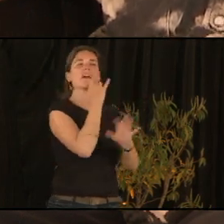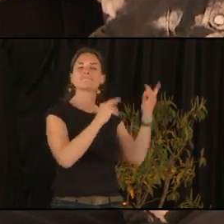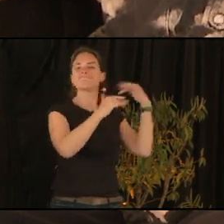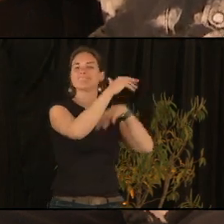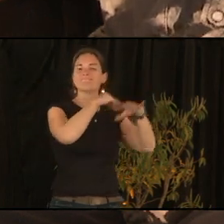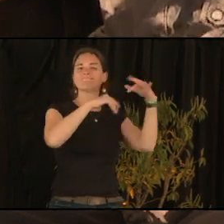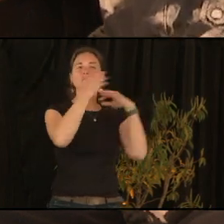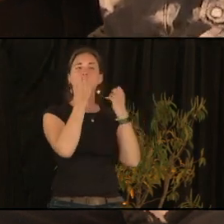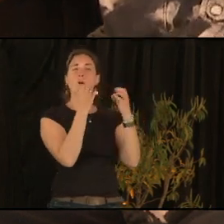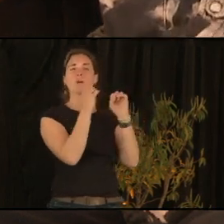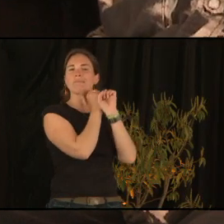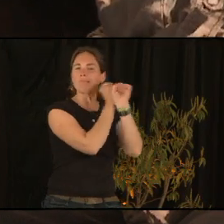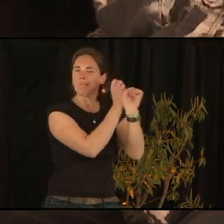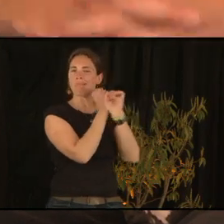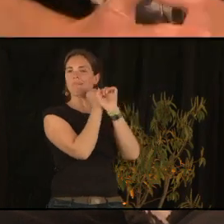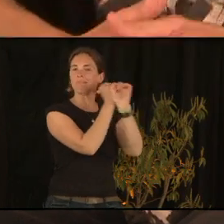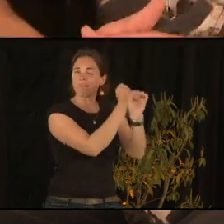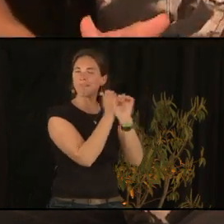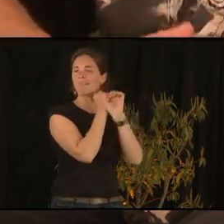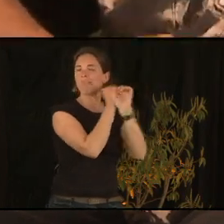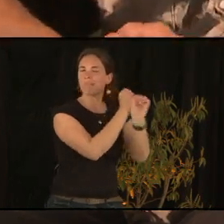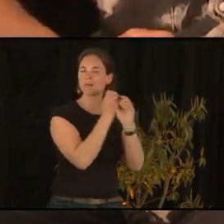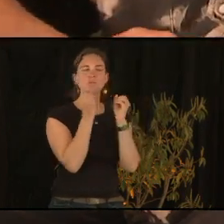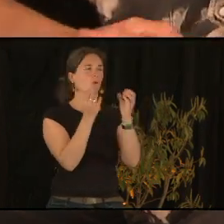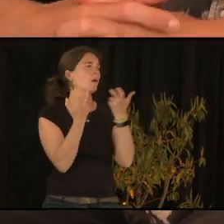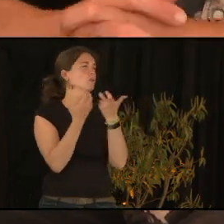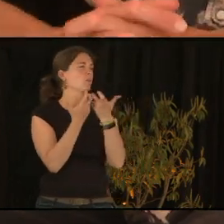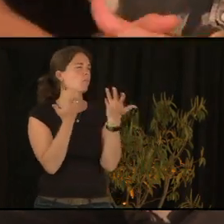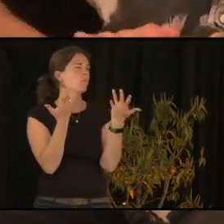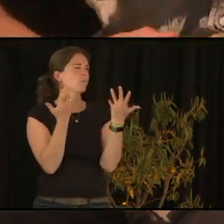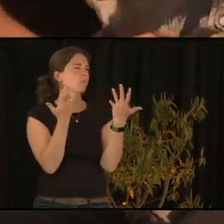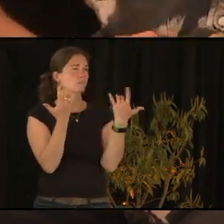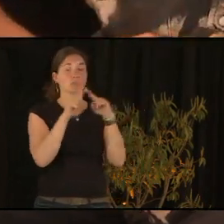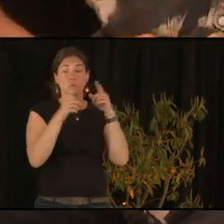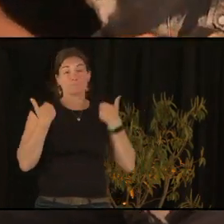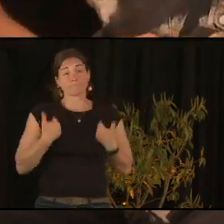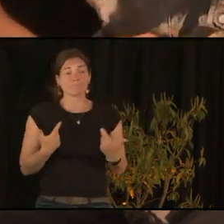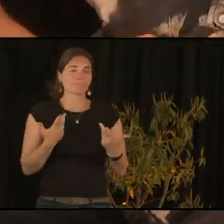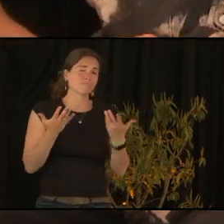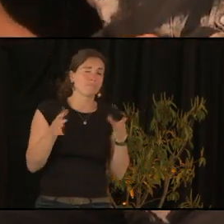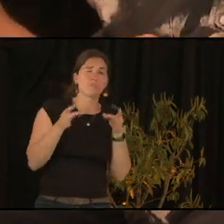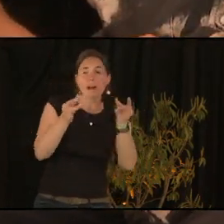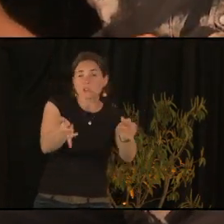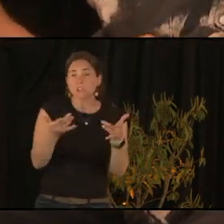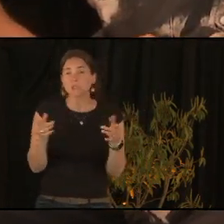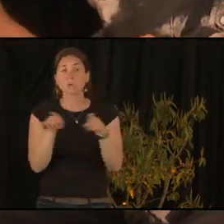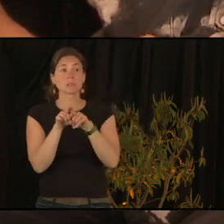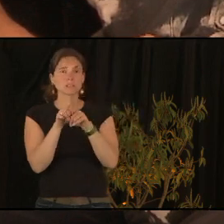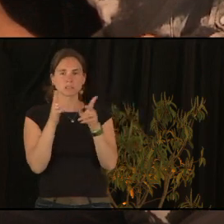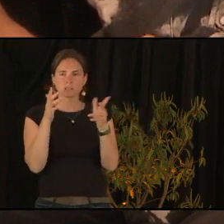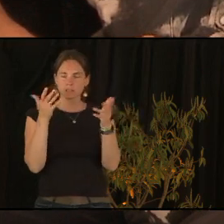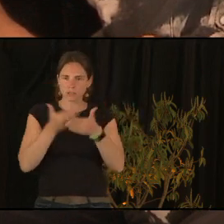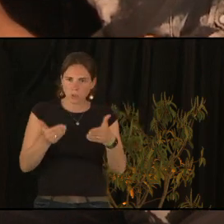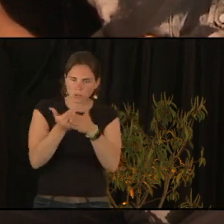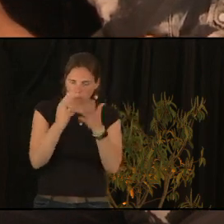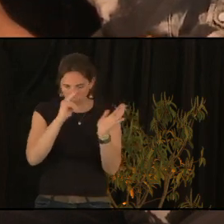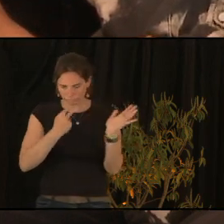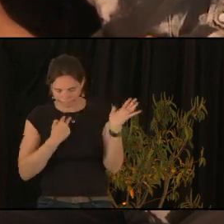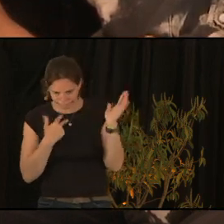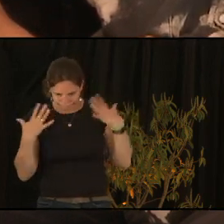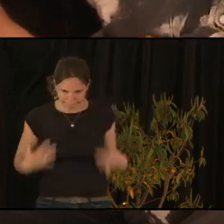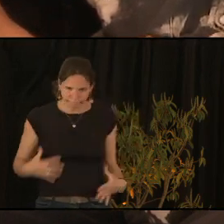très vite à l'os, quoi. On est très très vite face au peu de choses que nous sommes, mais aussi à l'ampleur de ce que nous sommes. Et